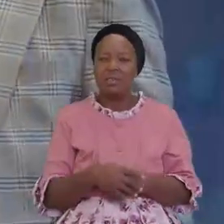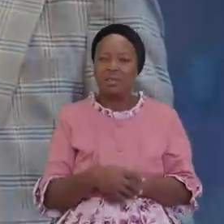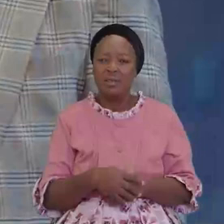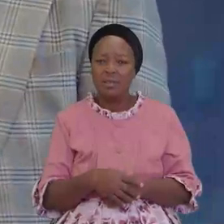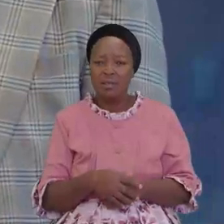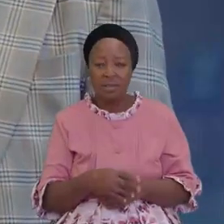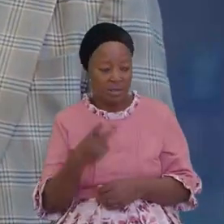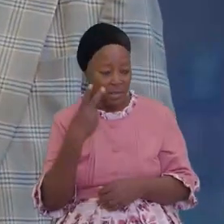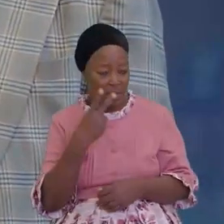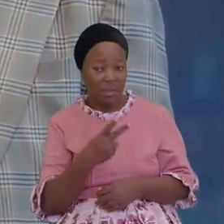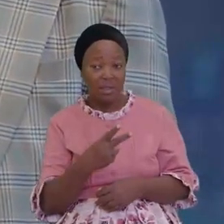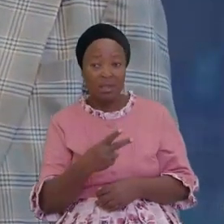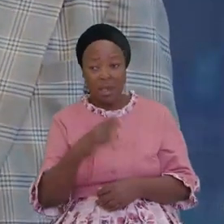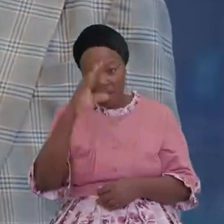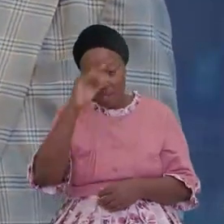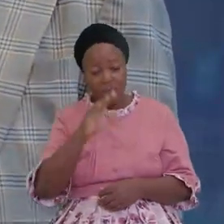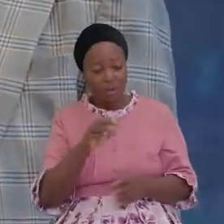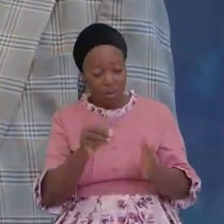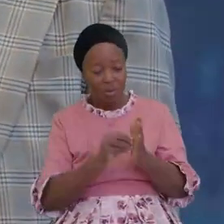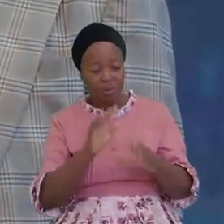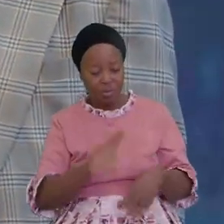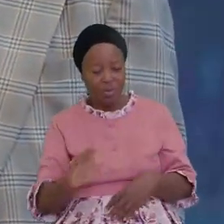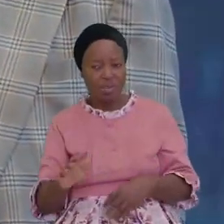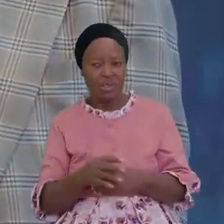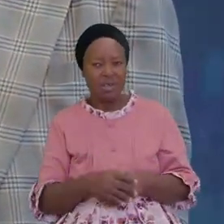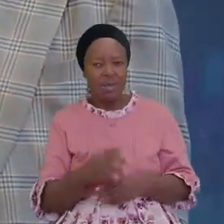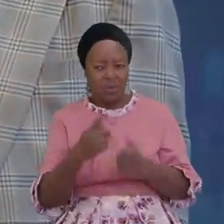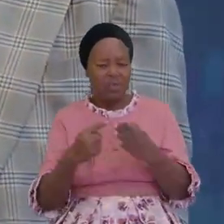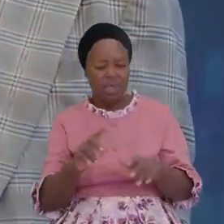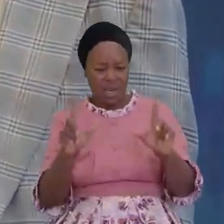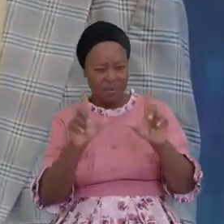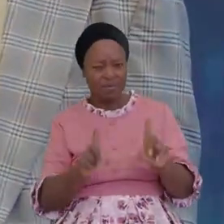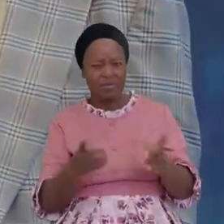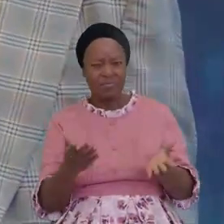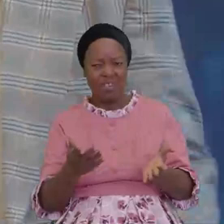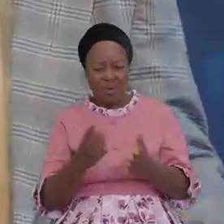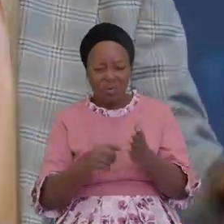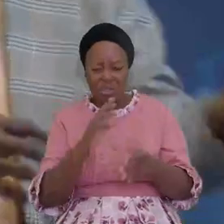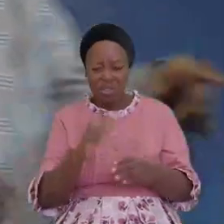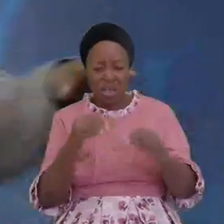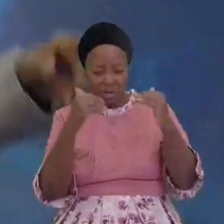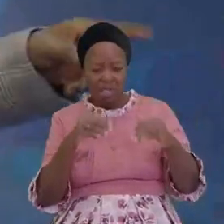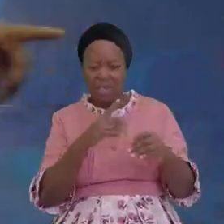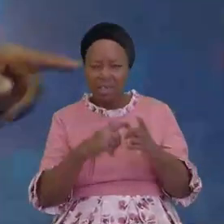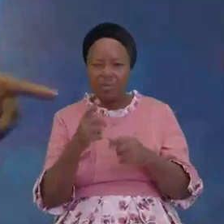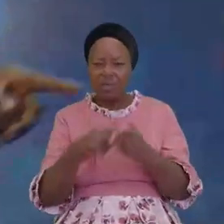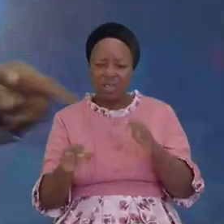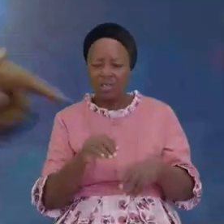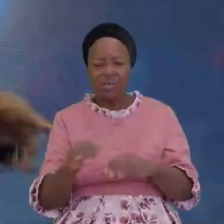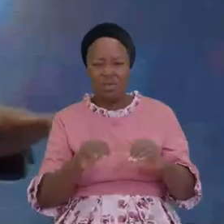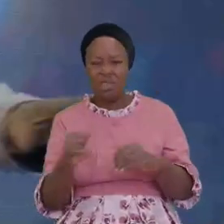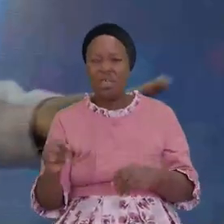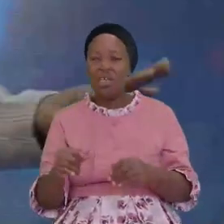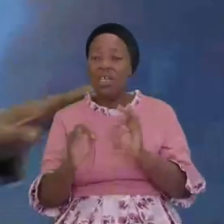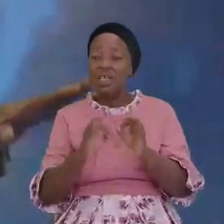Il va bénir tes enfants. Regarde ses enfants aussi. Quel est leur niveau? Qu'est-ce